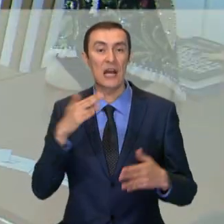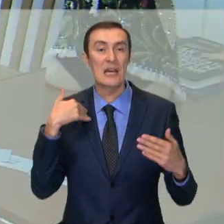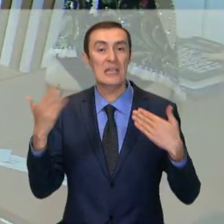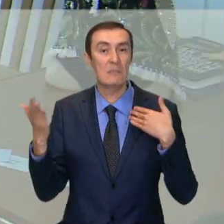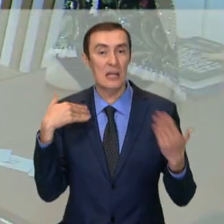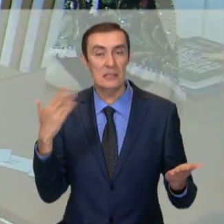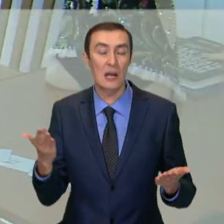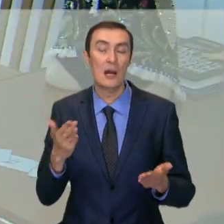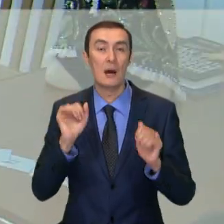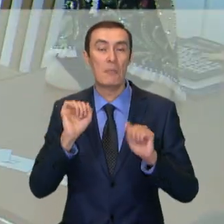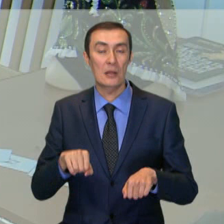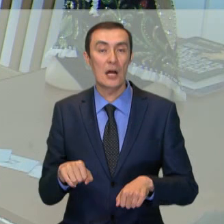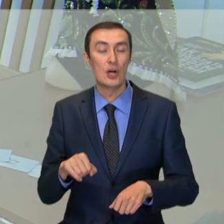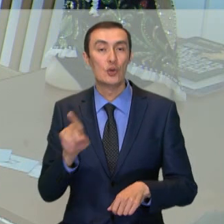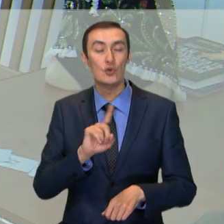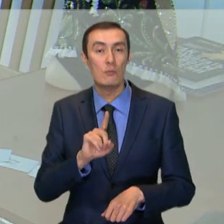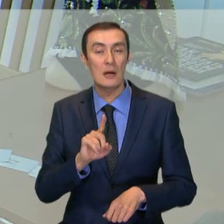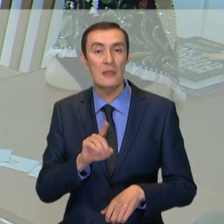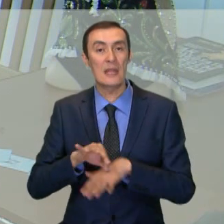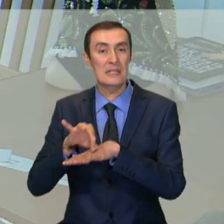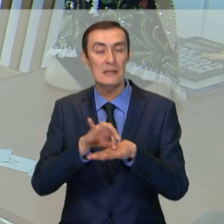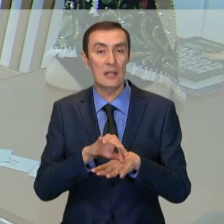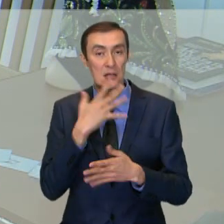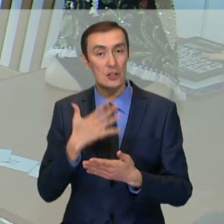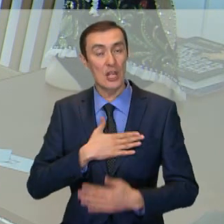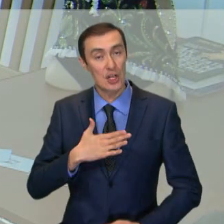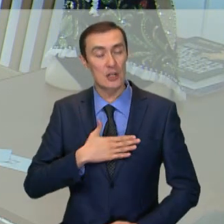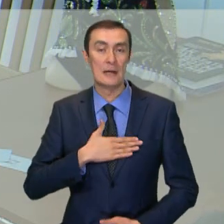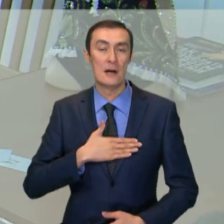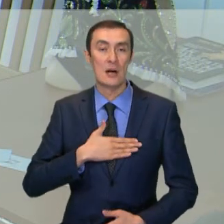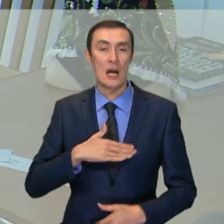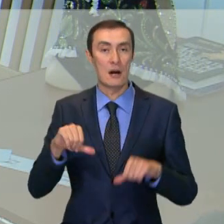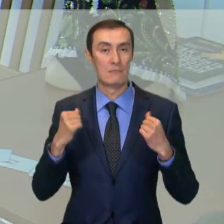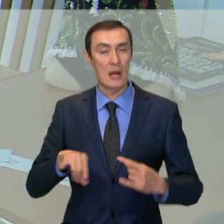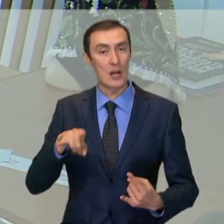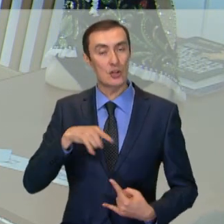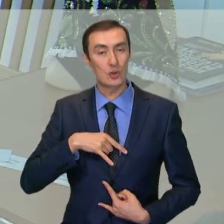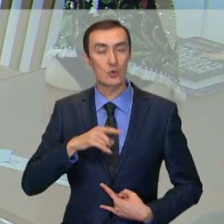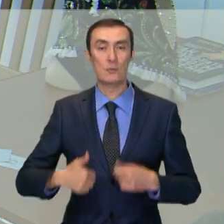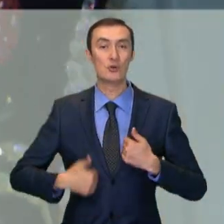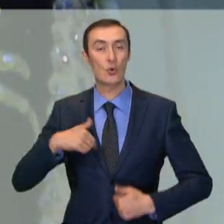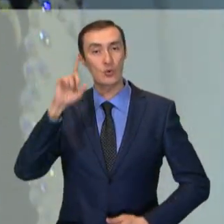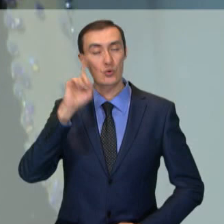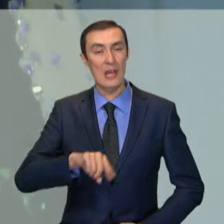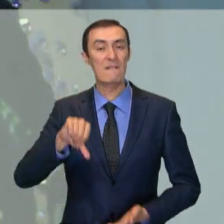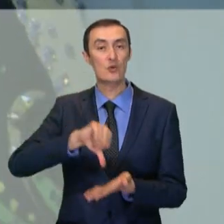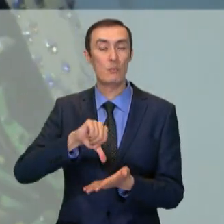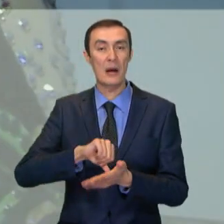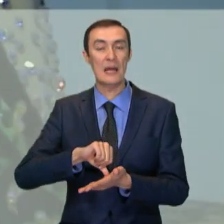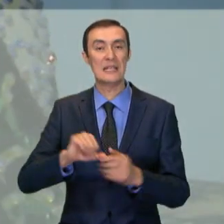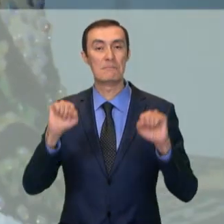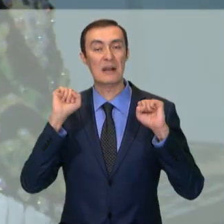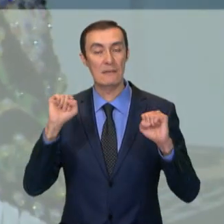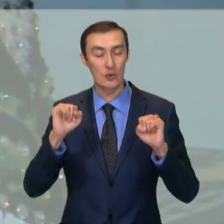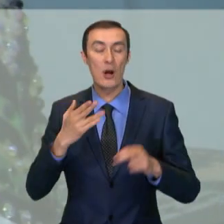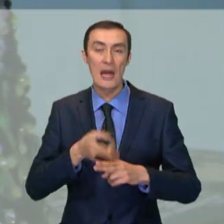она носила наше имя. Вот, она с гордостью, чтобы знала, выступая на площадке, что